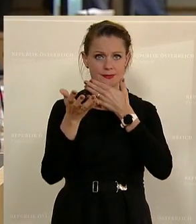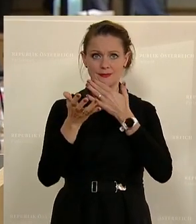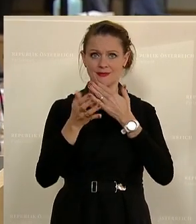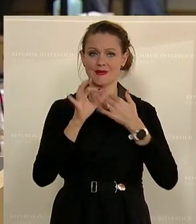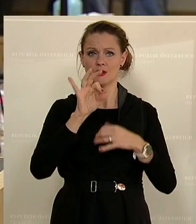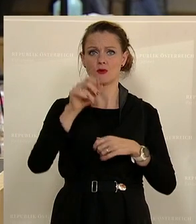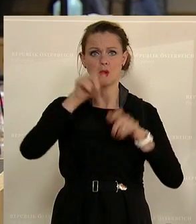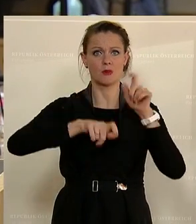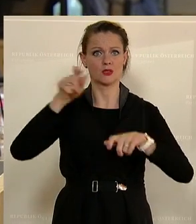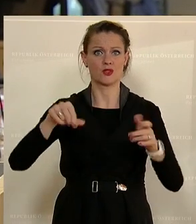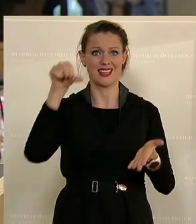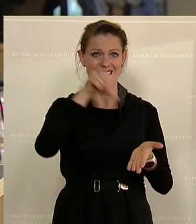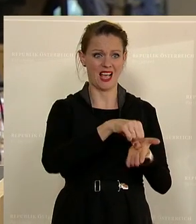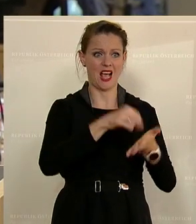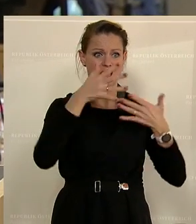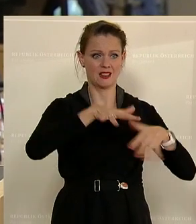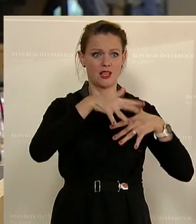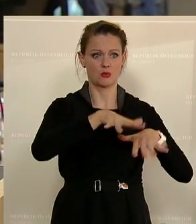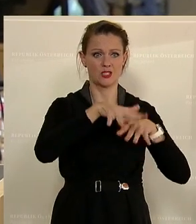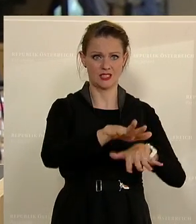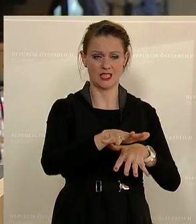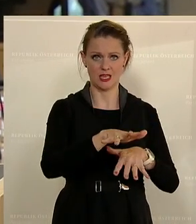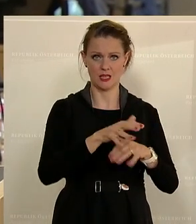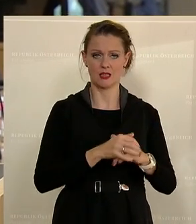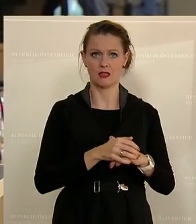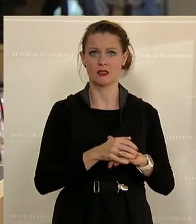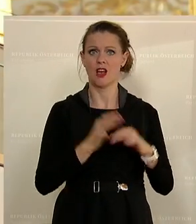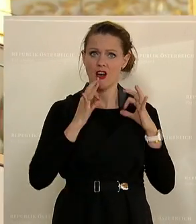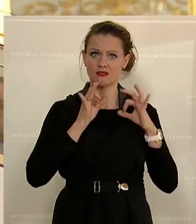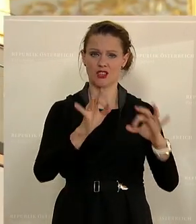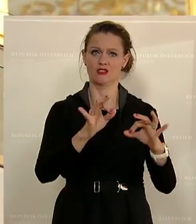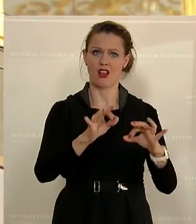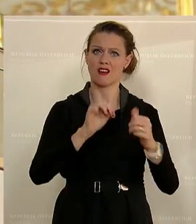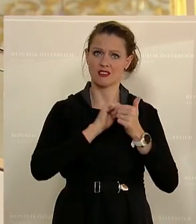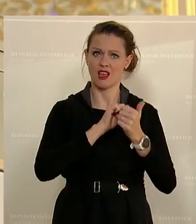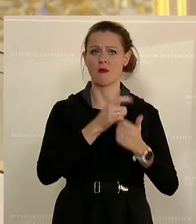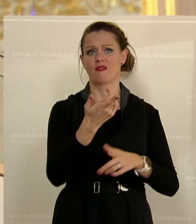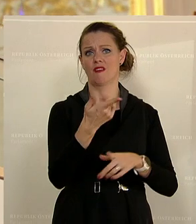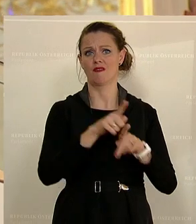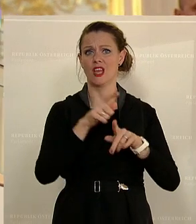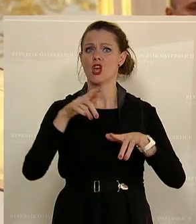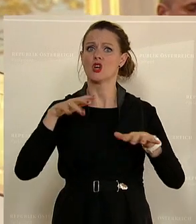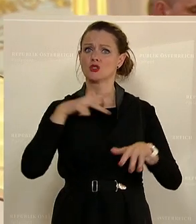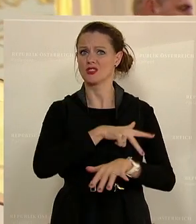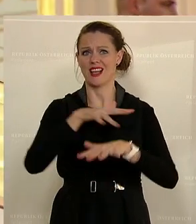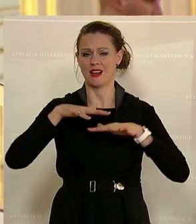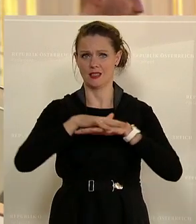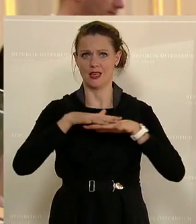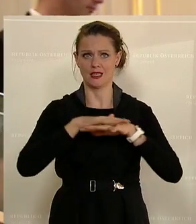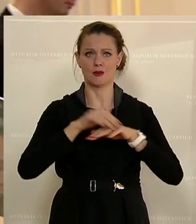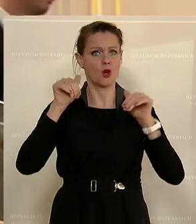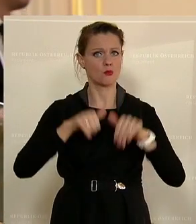Menschen im Iran, die demonstrieren, auf die Straße gehen. Sie sollen wissen über soziale Netzwerke, dass hier